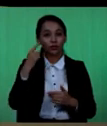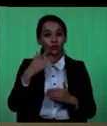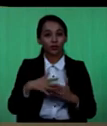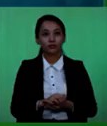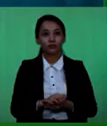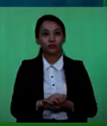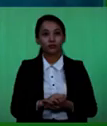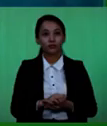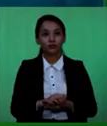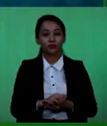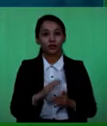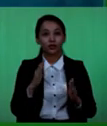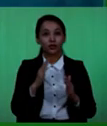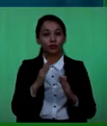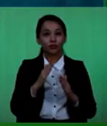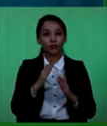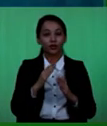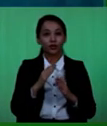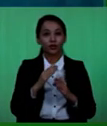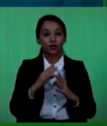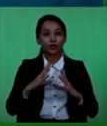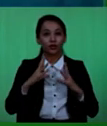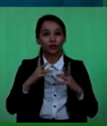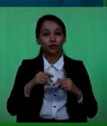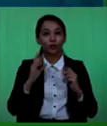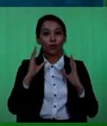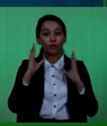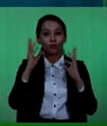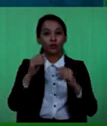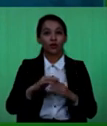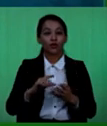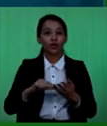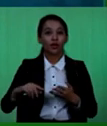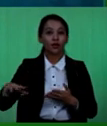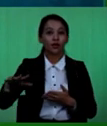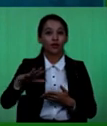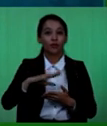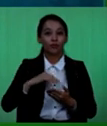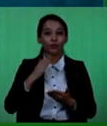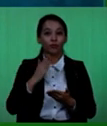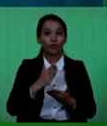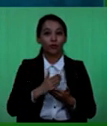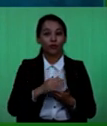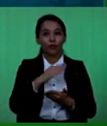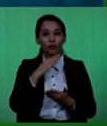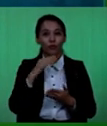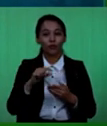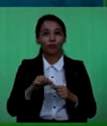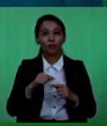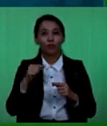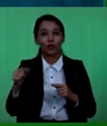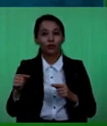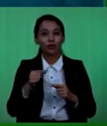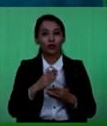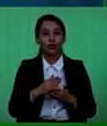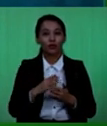to'g'rimi? Tabiatda, yer yuzida o'rmonlar, dashtlar katta maydonlarni egallagan. O'rmonlarda